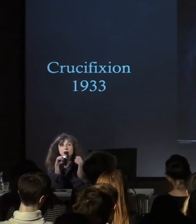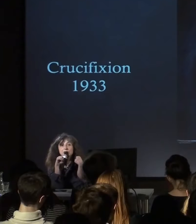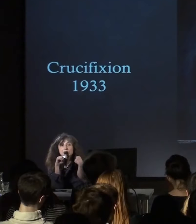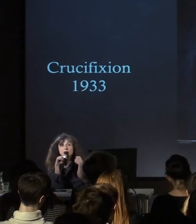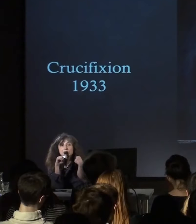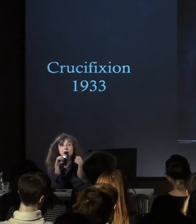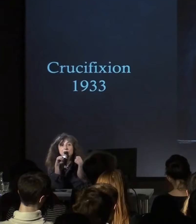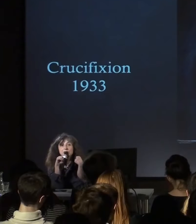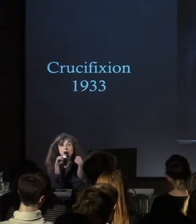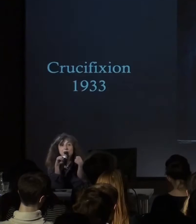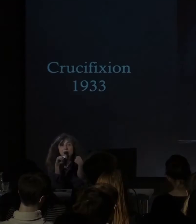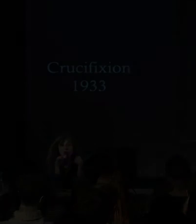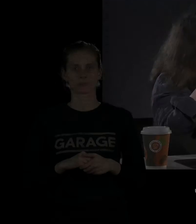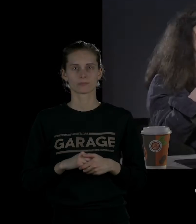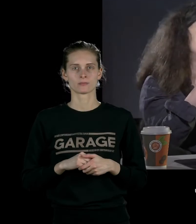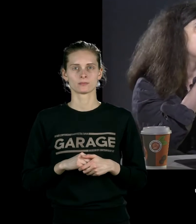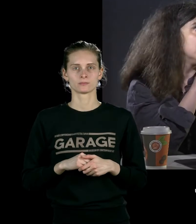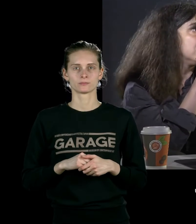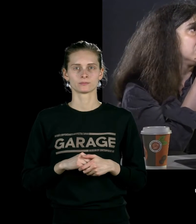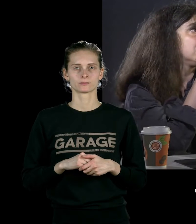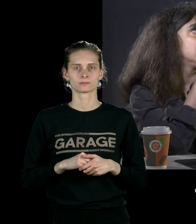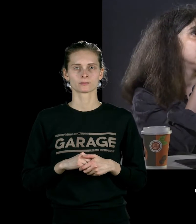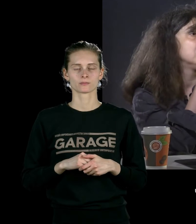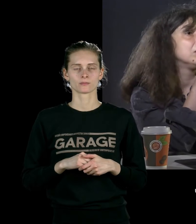это кости и сухожилия.